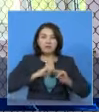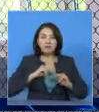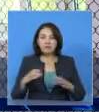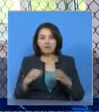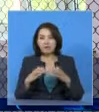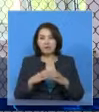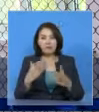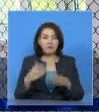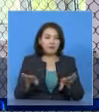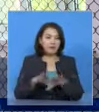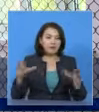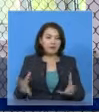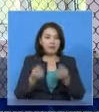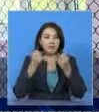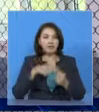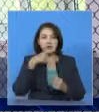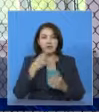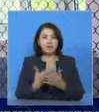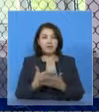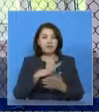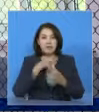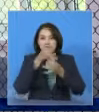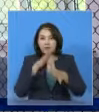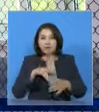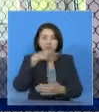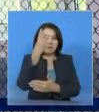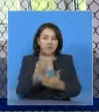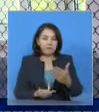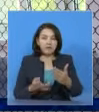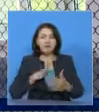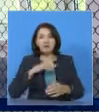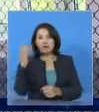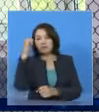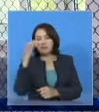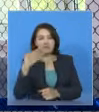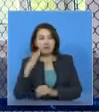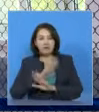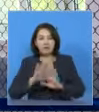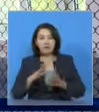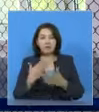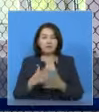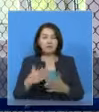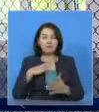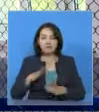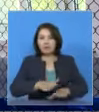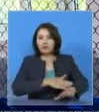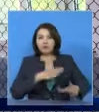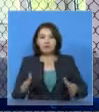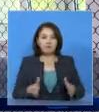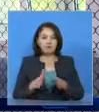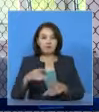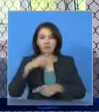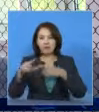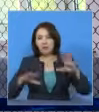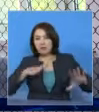сборной. Такая поддержка сказалась, и я просто не мог проиграть. Эта победа нелегко далась. Пришлось пройти долгий путь, годы